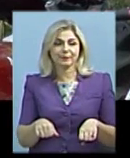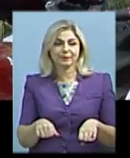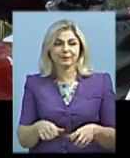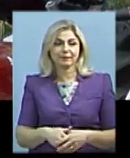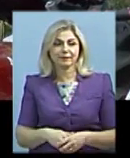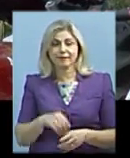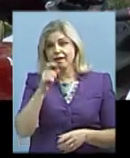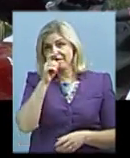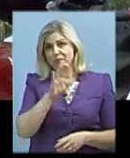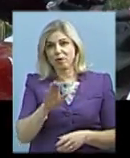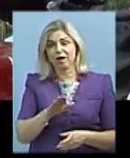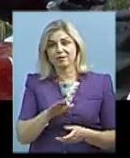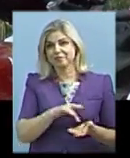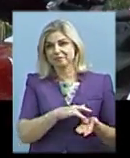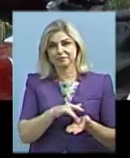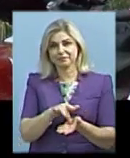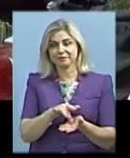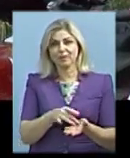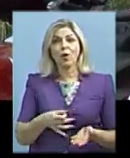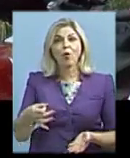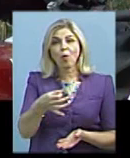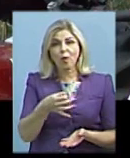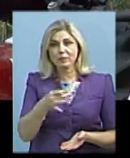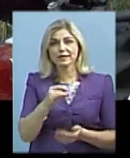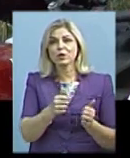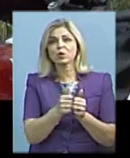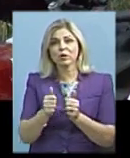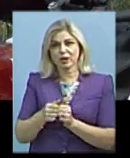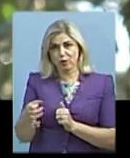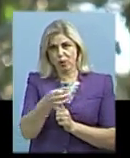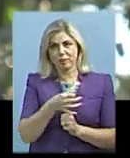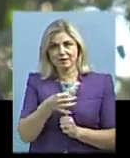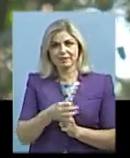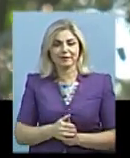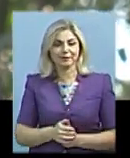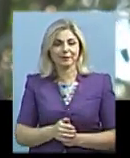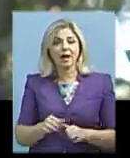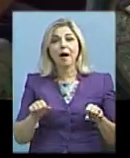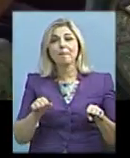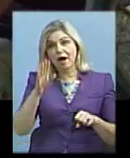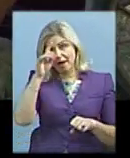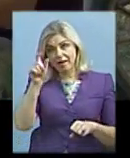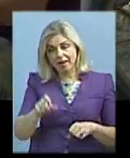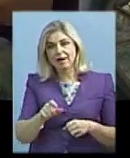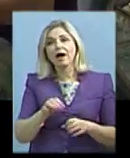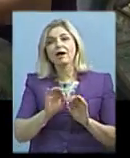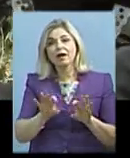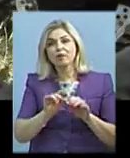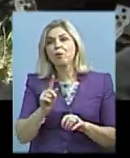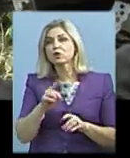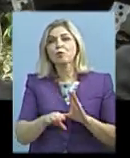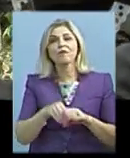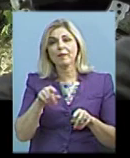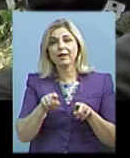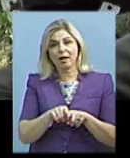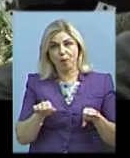досить непогано подорожувати по області та в сусідні області. Байкер розповів, чому обрав саме мотоцикл.